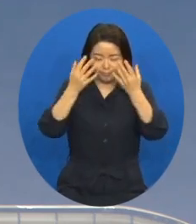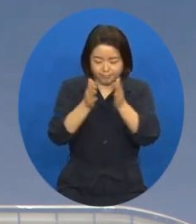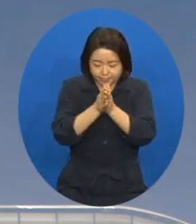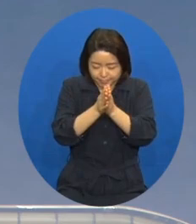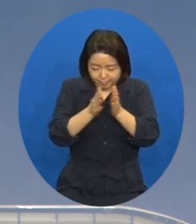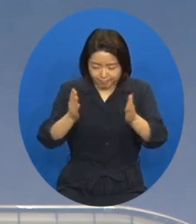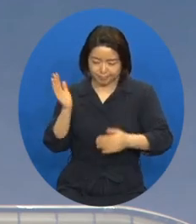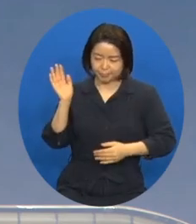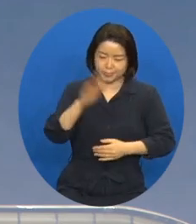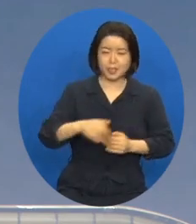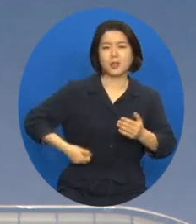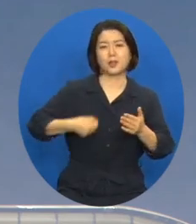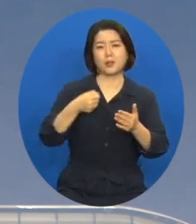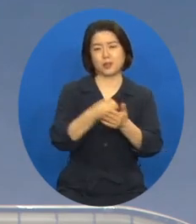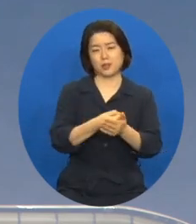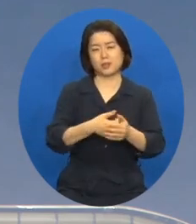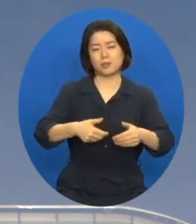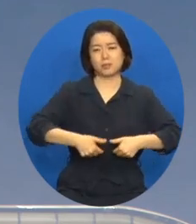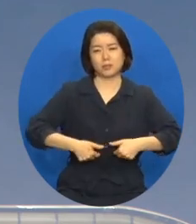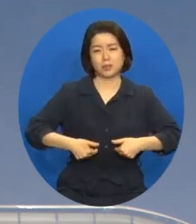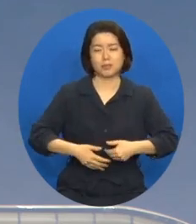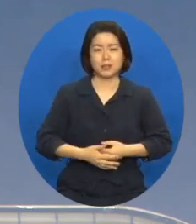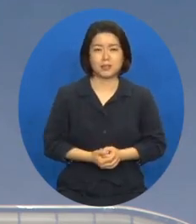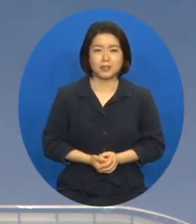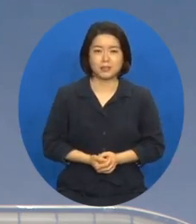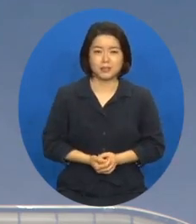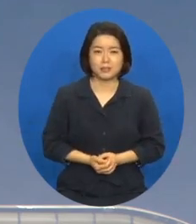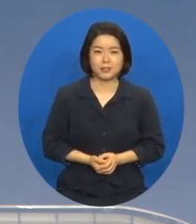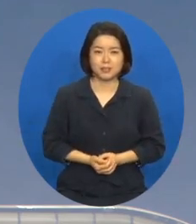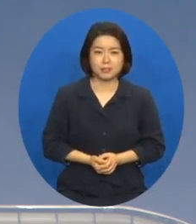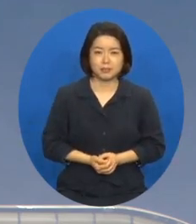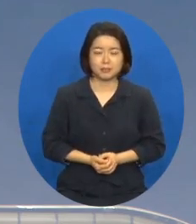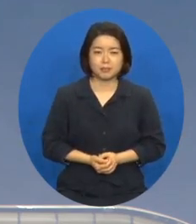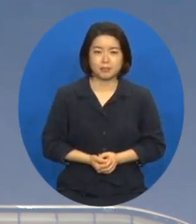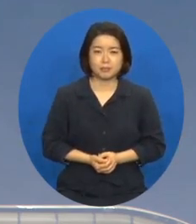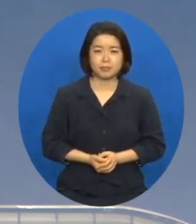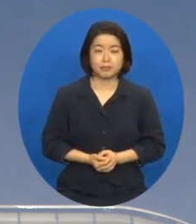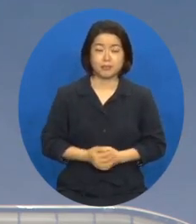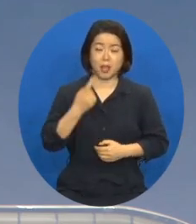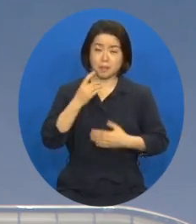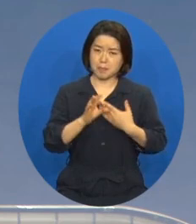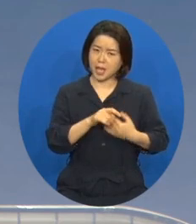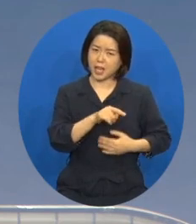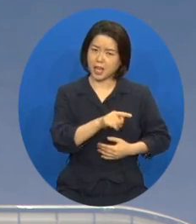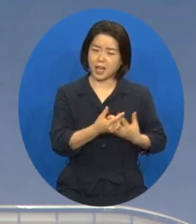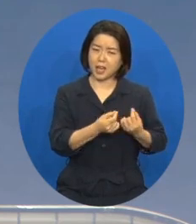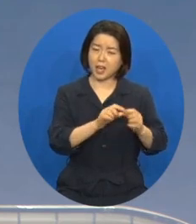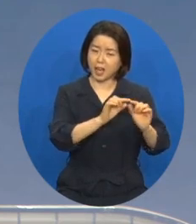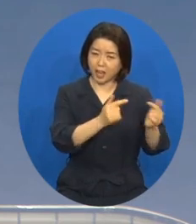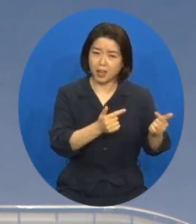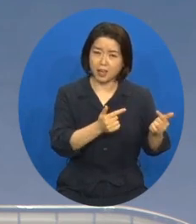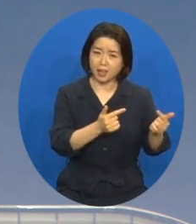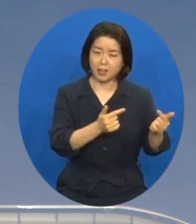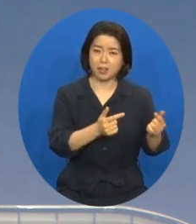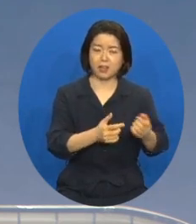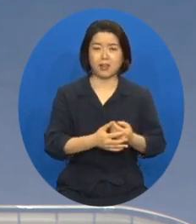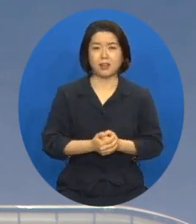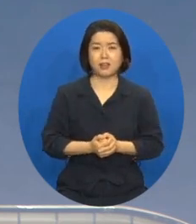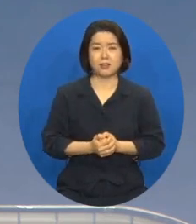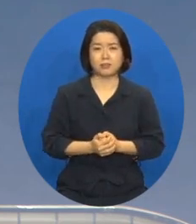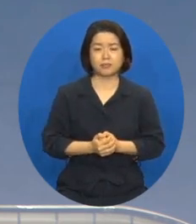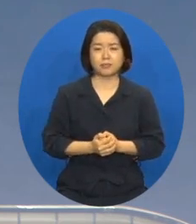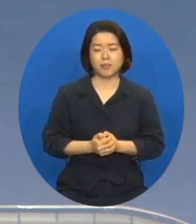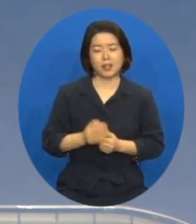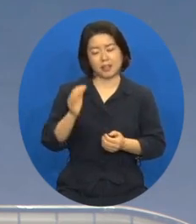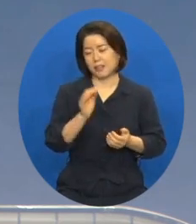출발하는 결단이 있어야 하는 거예요. 만약에 그렇게 하지 않는다면